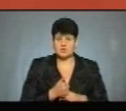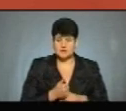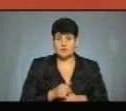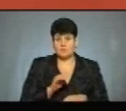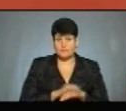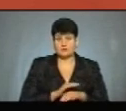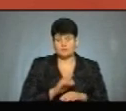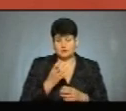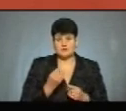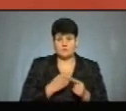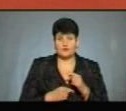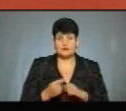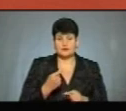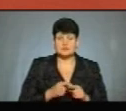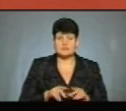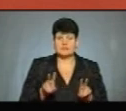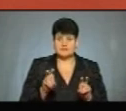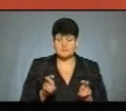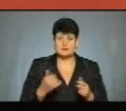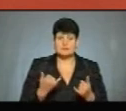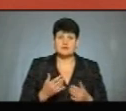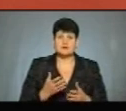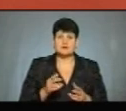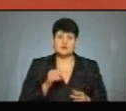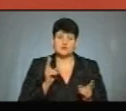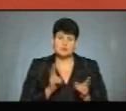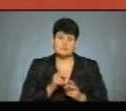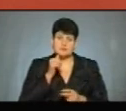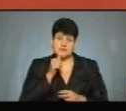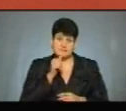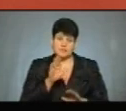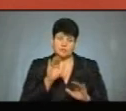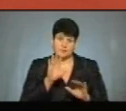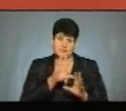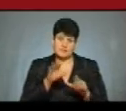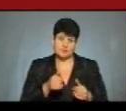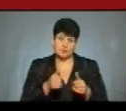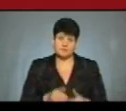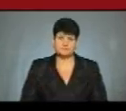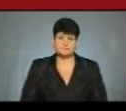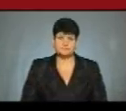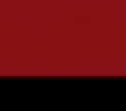будемо до цієї теми ще повертатися. Це була програма «Тема дня». Зустрінемося завтра у цій же порі. До побачення і на все добре.